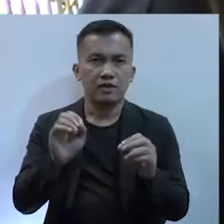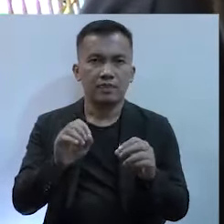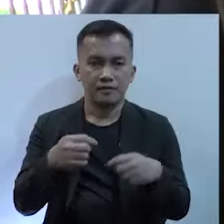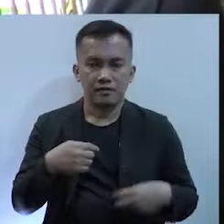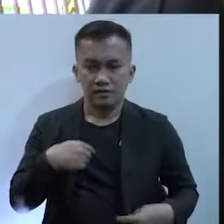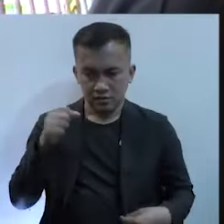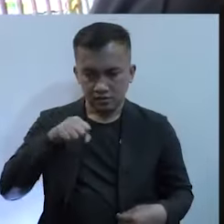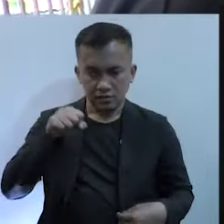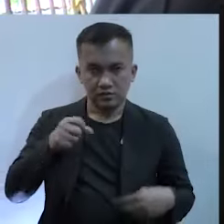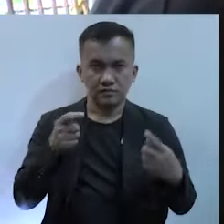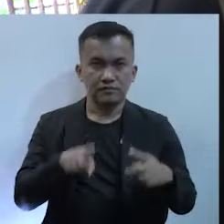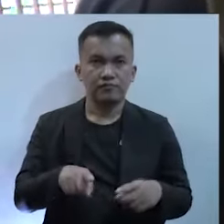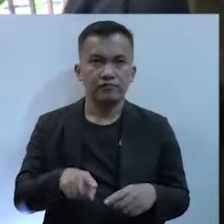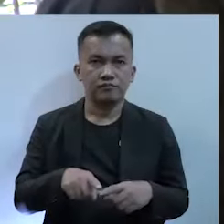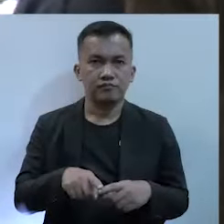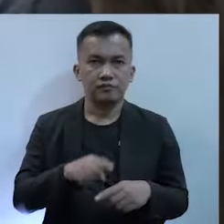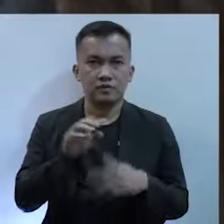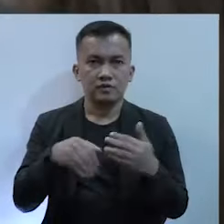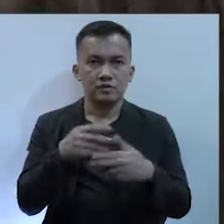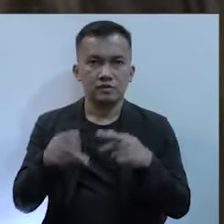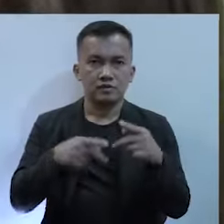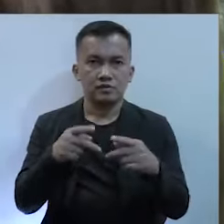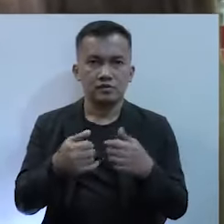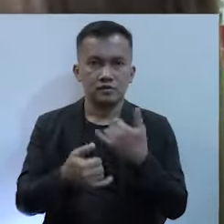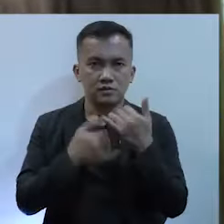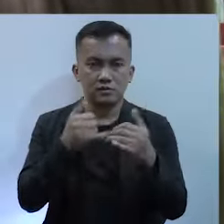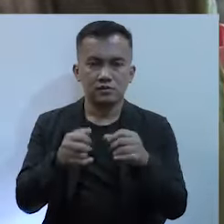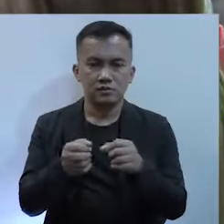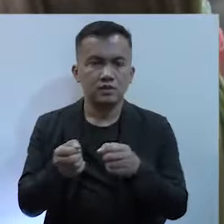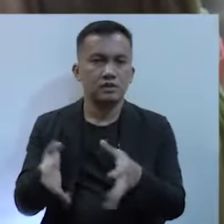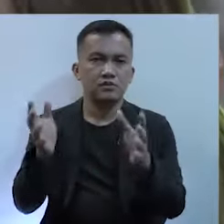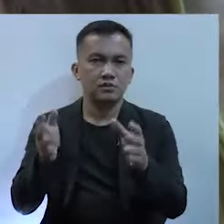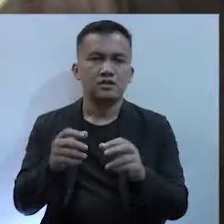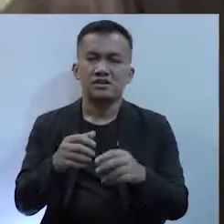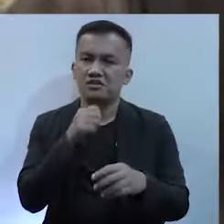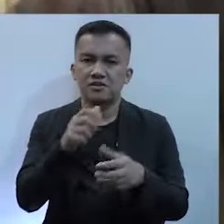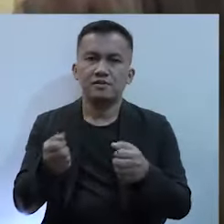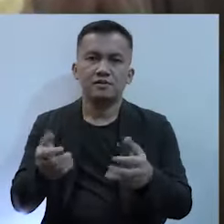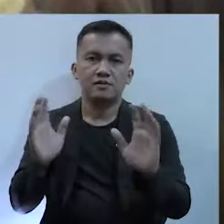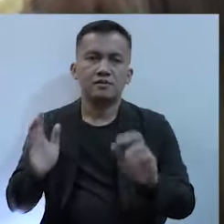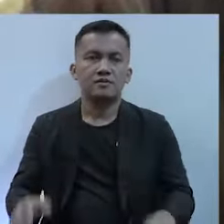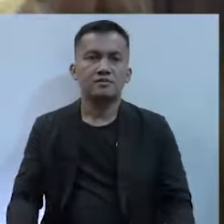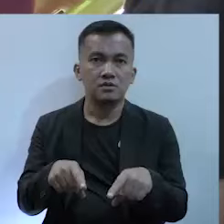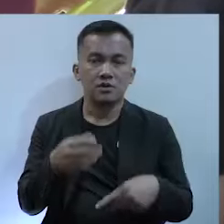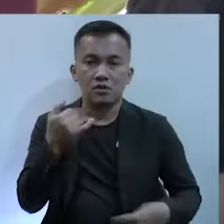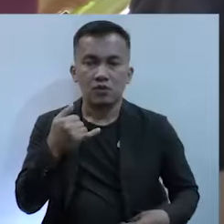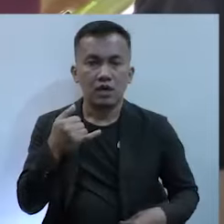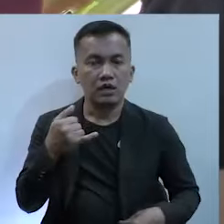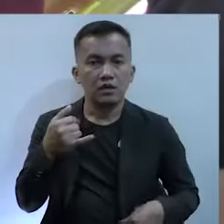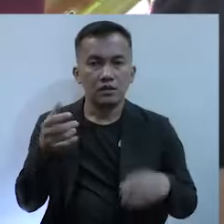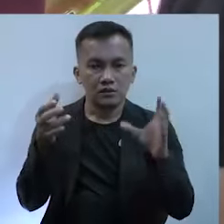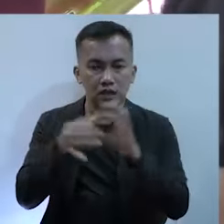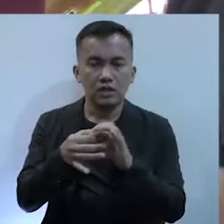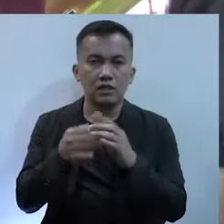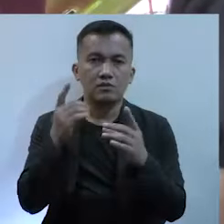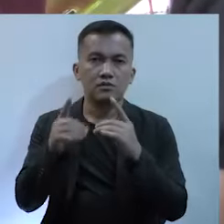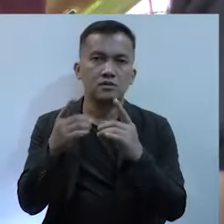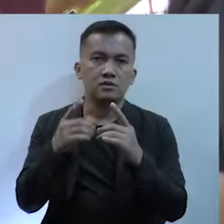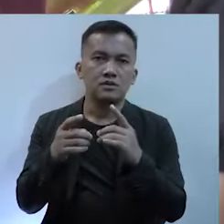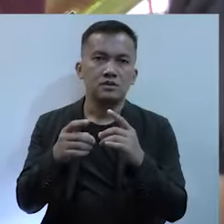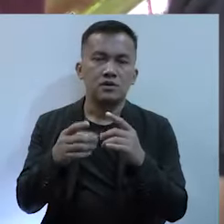nung nangyari yun, nung ginawa ka nanakit sa kanya? Oo. Lahat ng tao dito, sumisigaw na bitawan niya. Hindi nila binibitawan. Nakalak yung